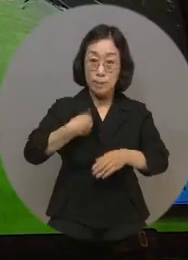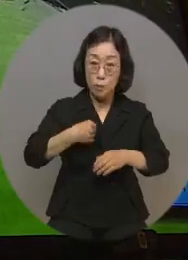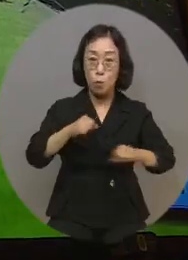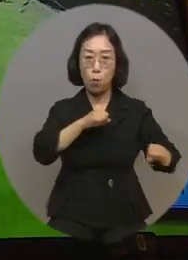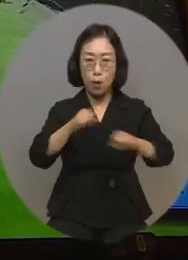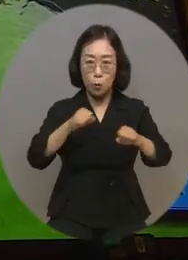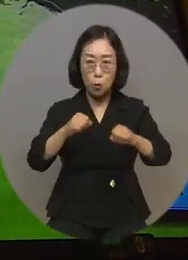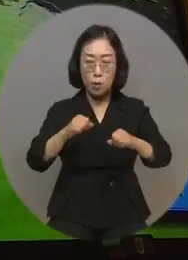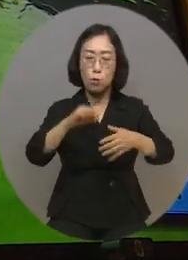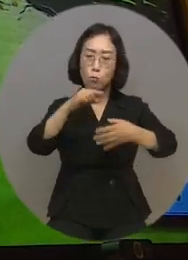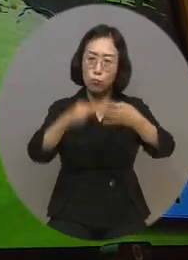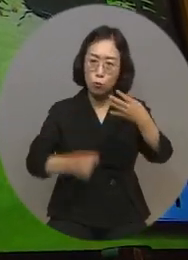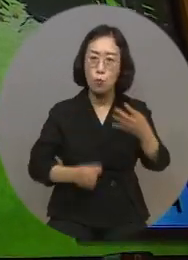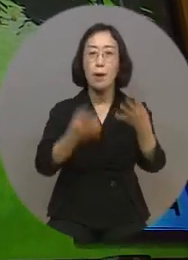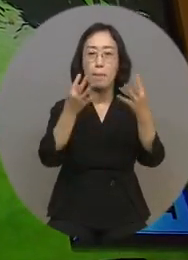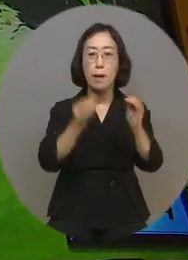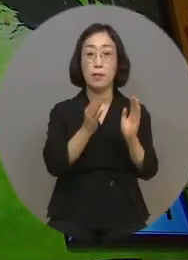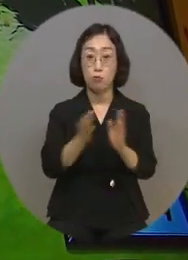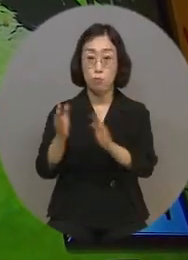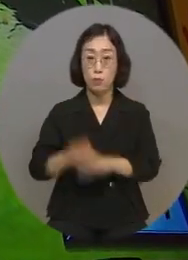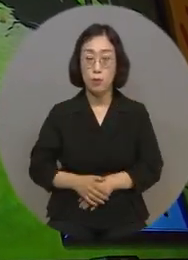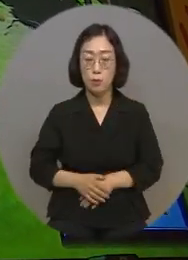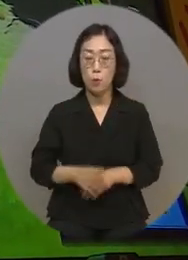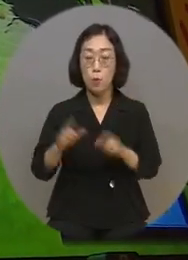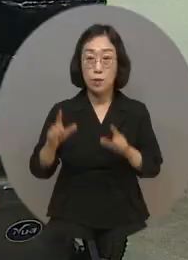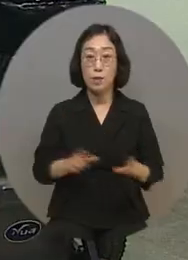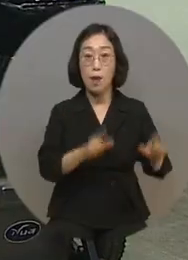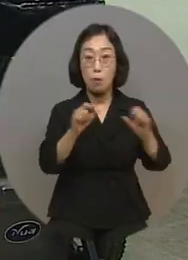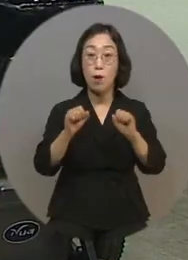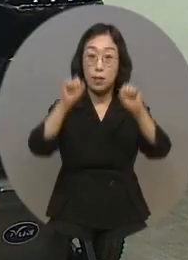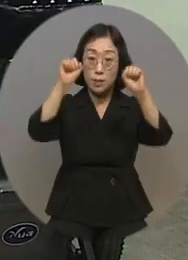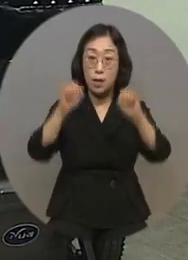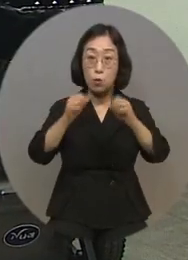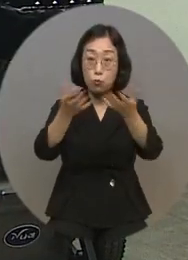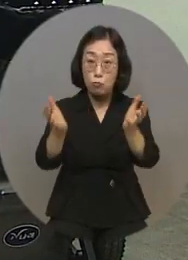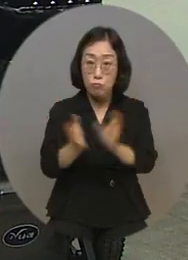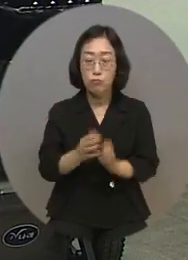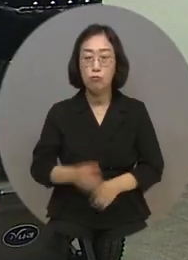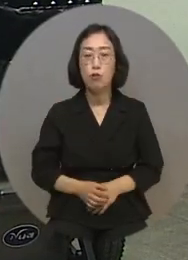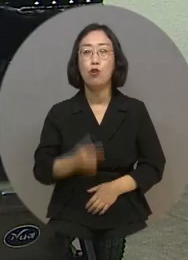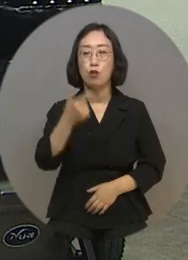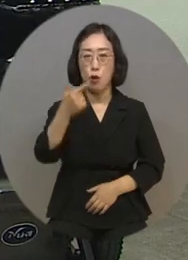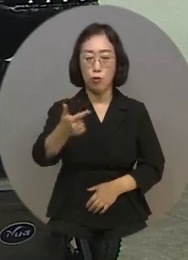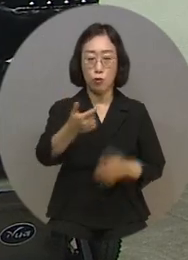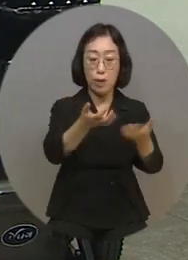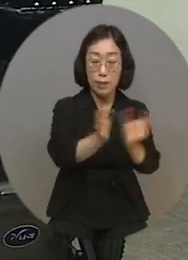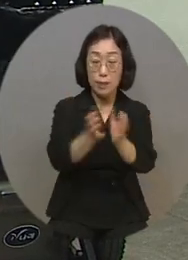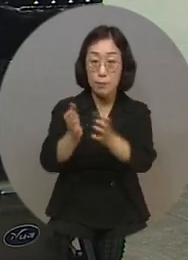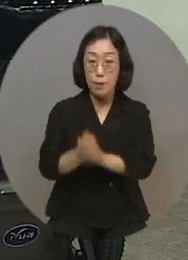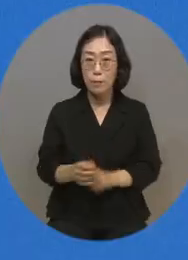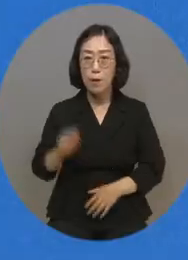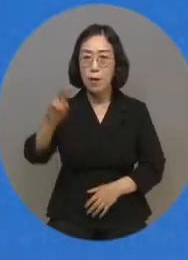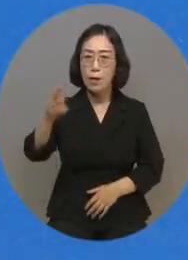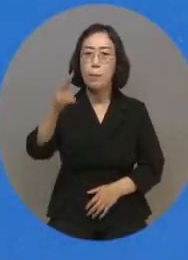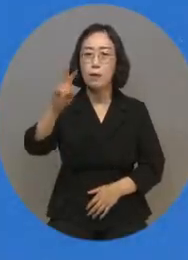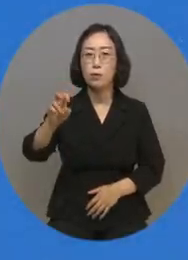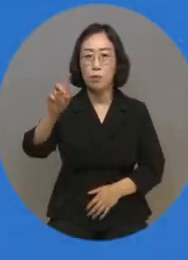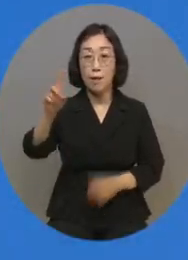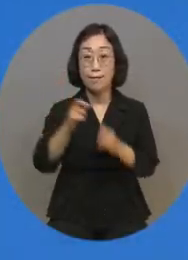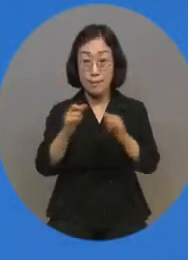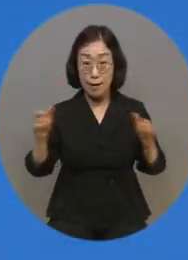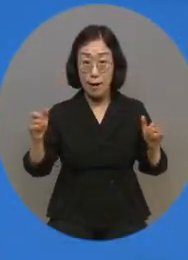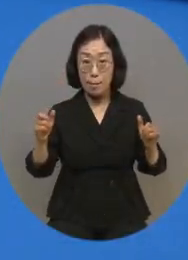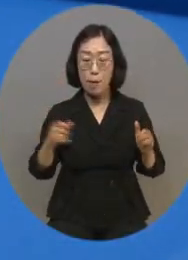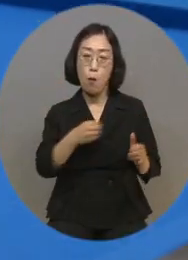프로그램이 활성화되어 있으며 특히 생활체육 동호회는 현재 6개 동호회에서 총 221명의 회원이